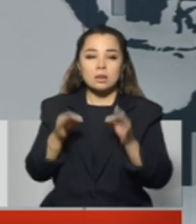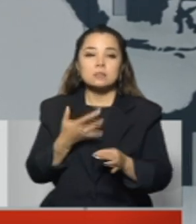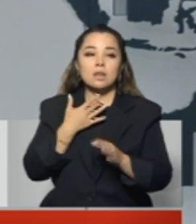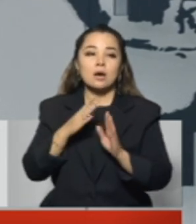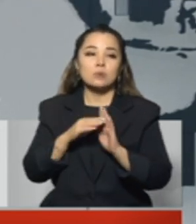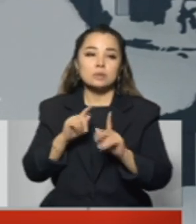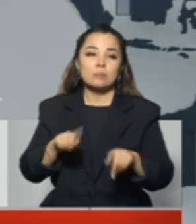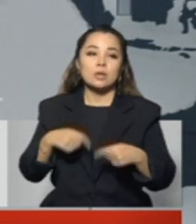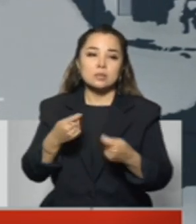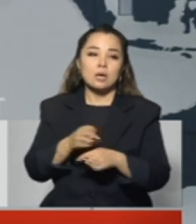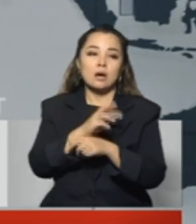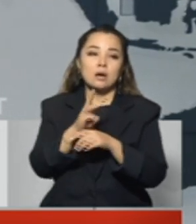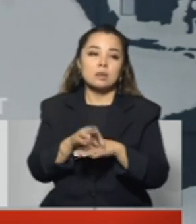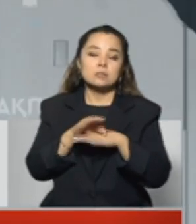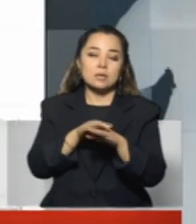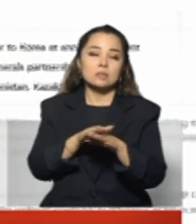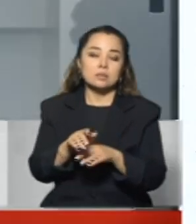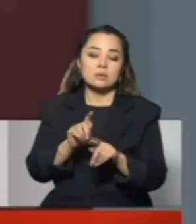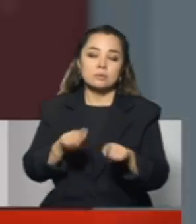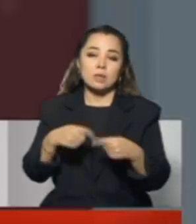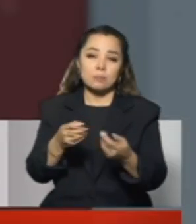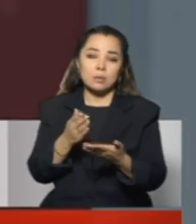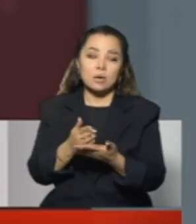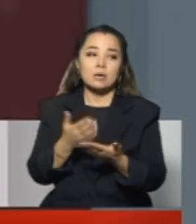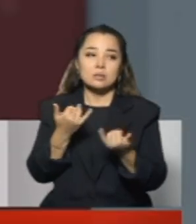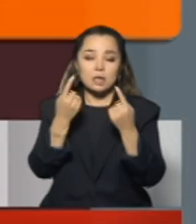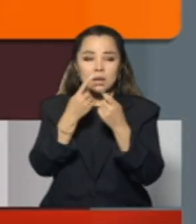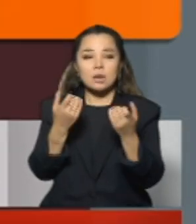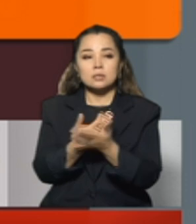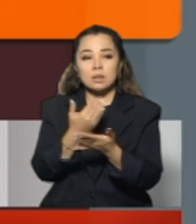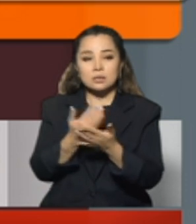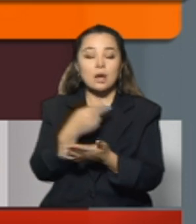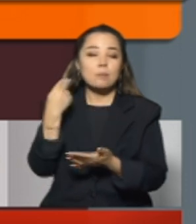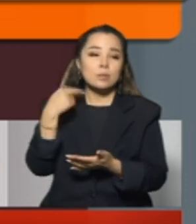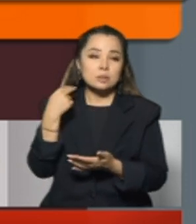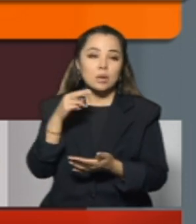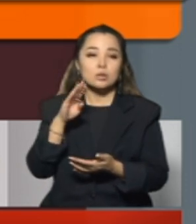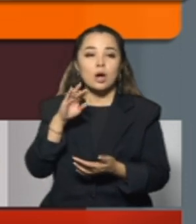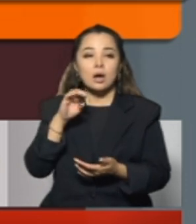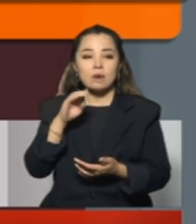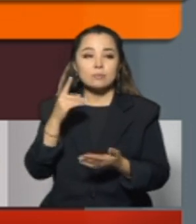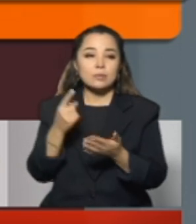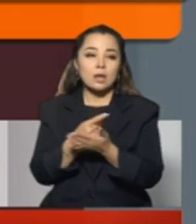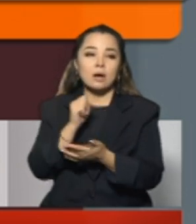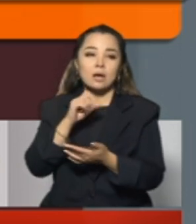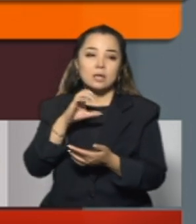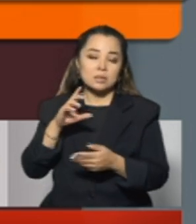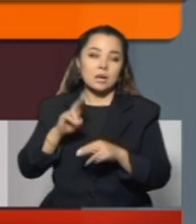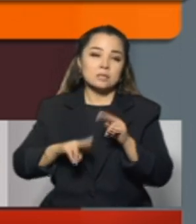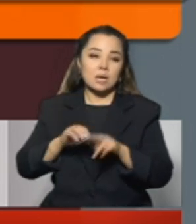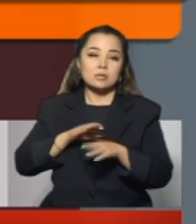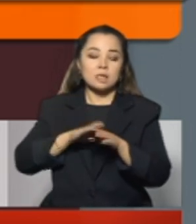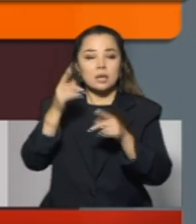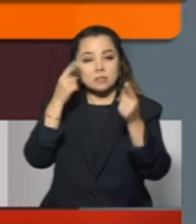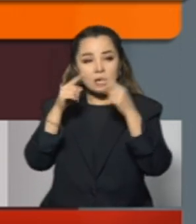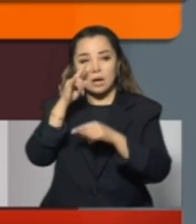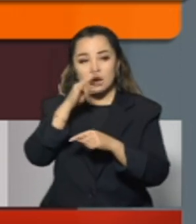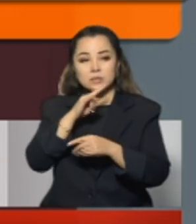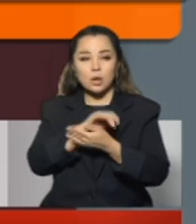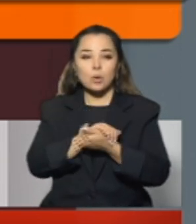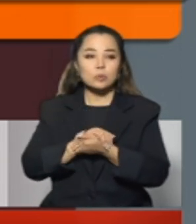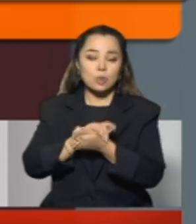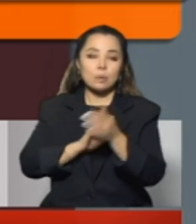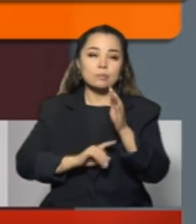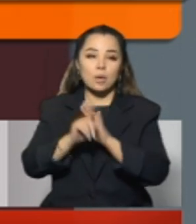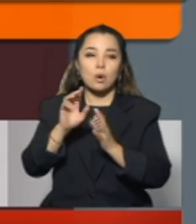беру процесін қамтамасыз етуге жұмылдырып жатыр. Рейтердің хабарлауынша, президент Тоқаев тұңғыш АЭС салу идеясын Қазақстан ластаушы